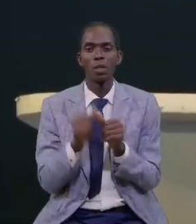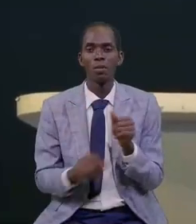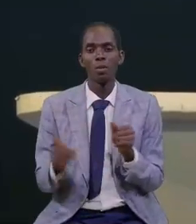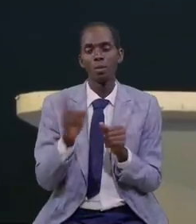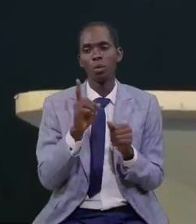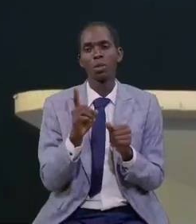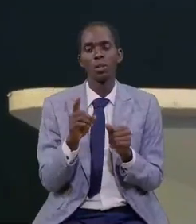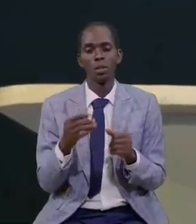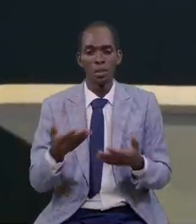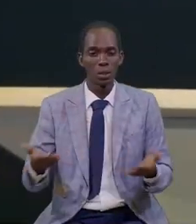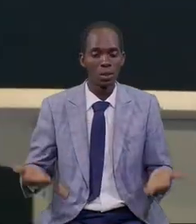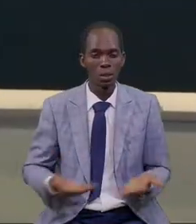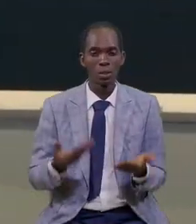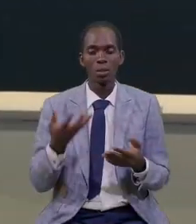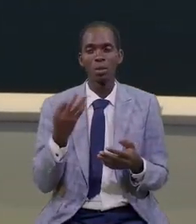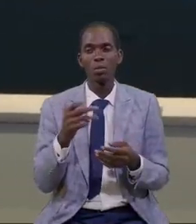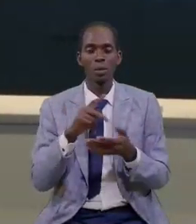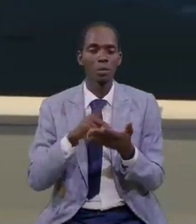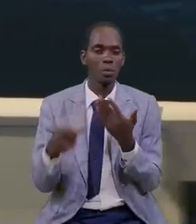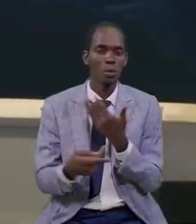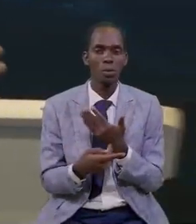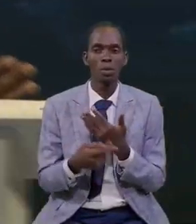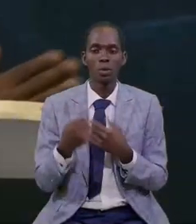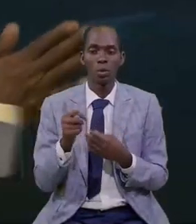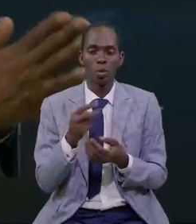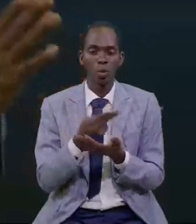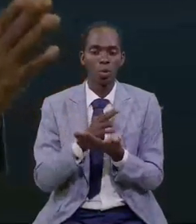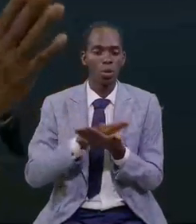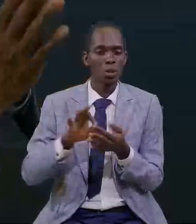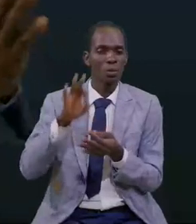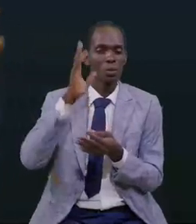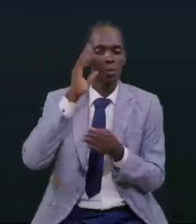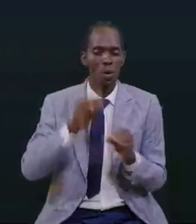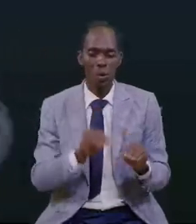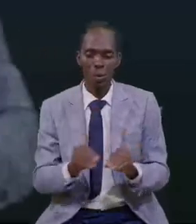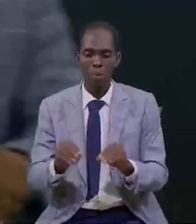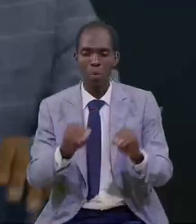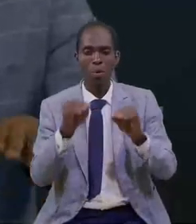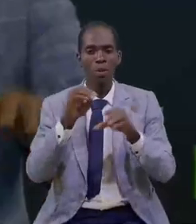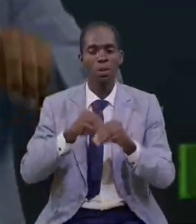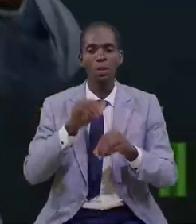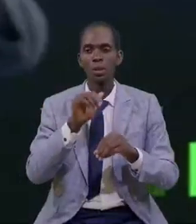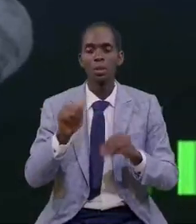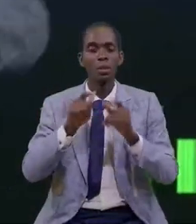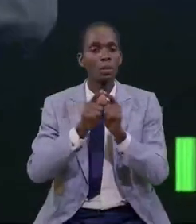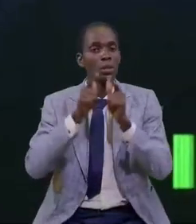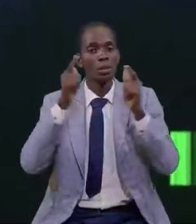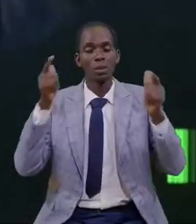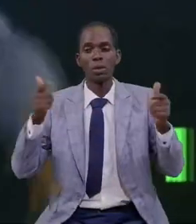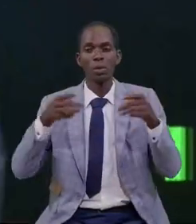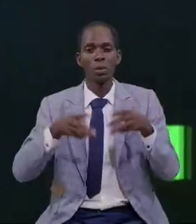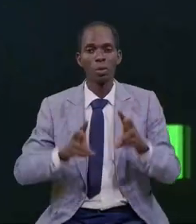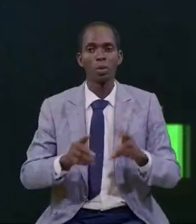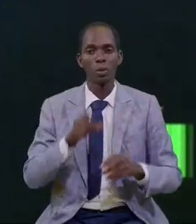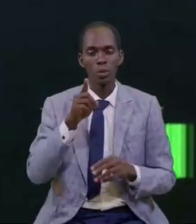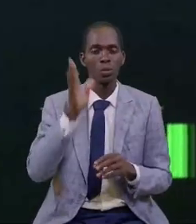partout sur les lieux de croisade le Saint-Esprit agira de façon sans précédent